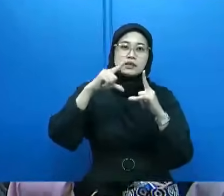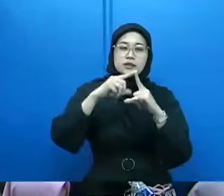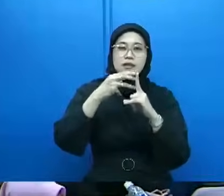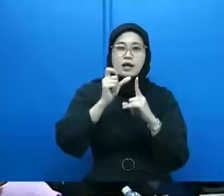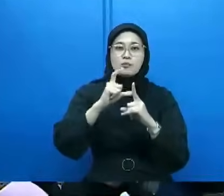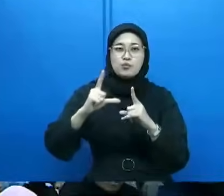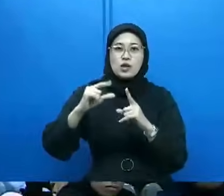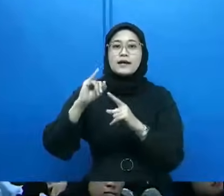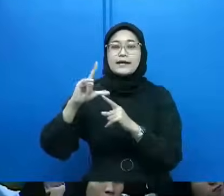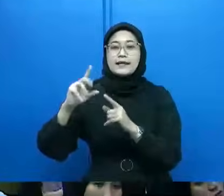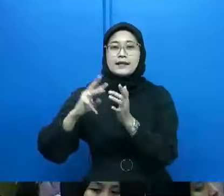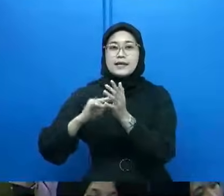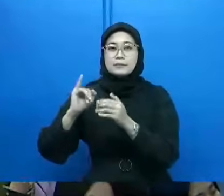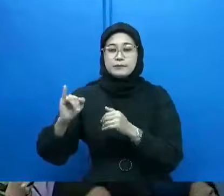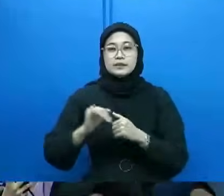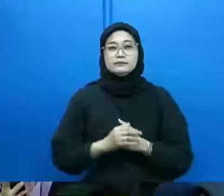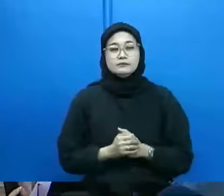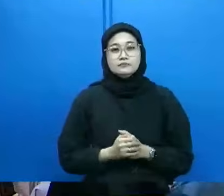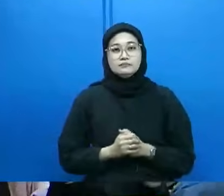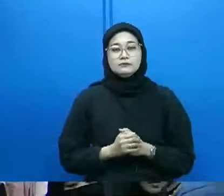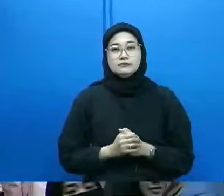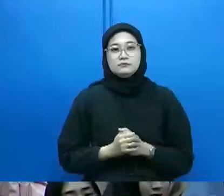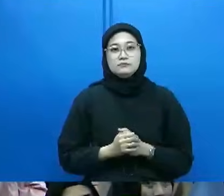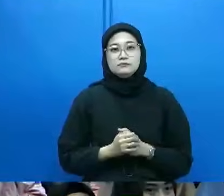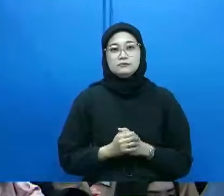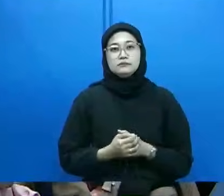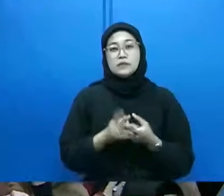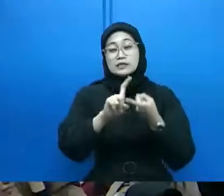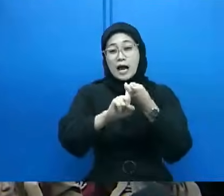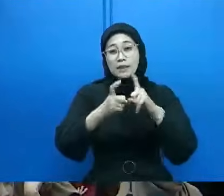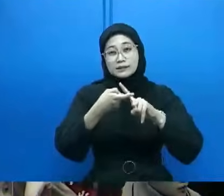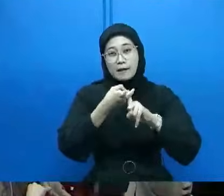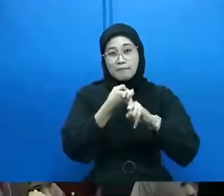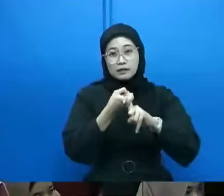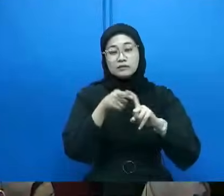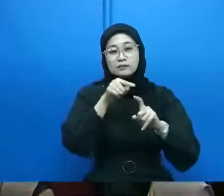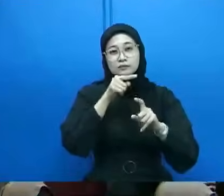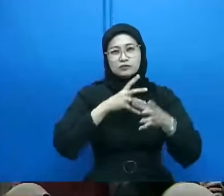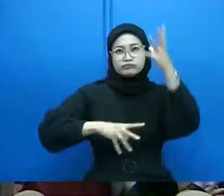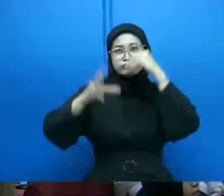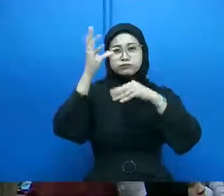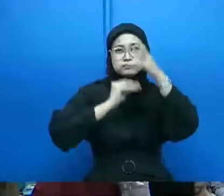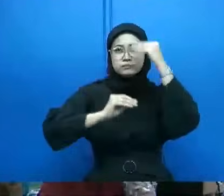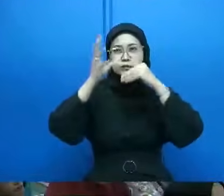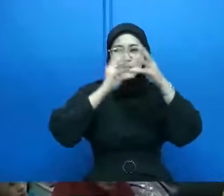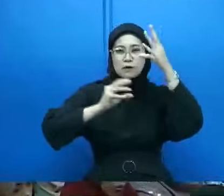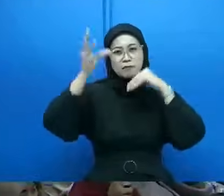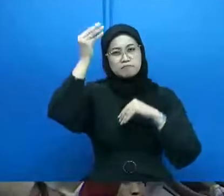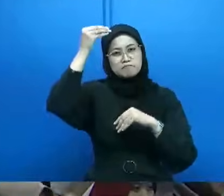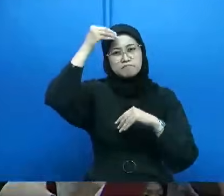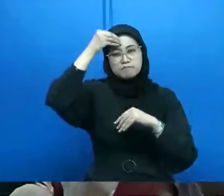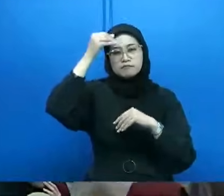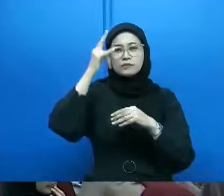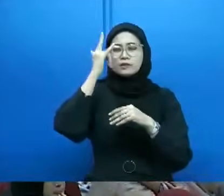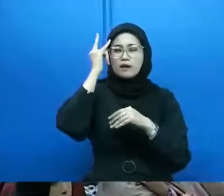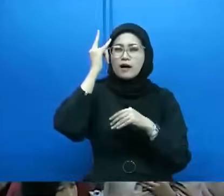Semua sahabat yang belajar sampai di wafatnya, ilmunya tertanam dalam jiwanya. Dan pakar di bidangnya. Tidak banyak orang tahu Ali